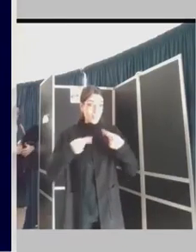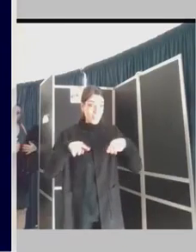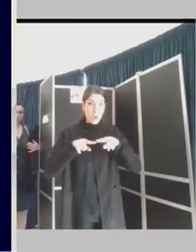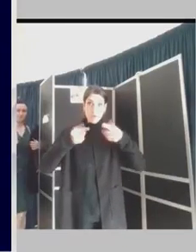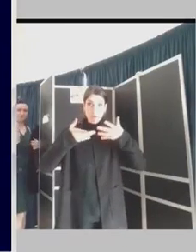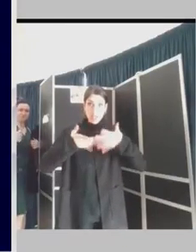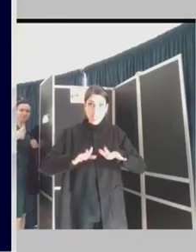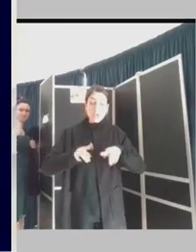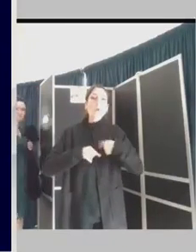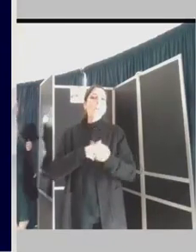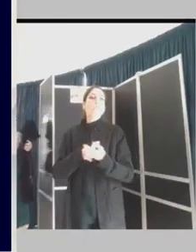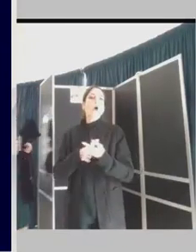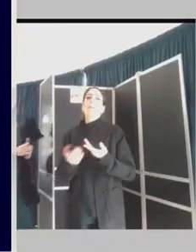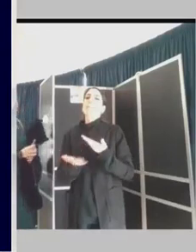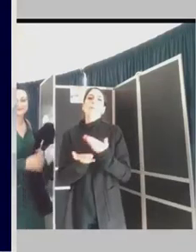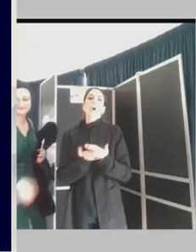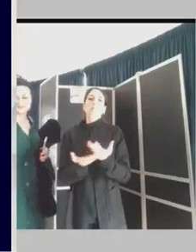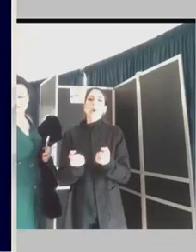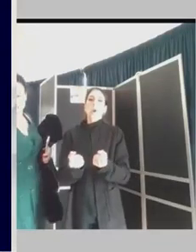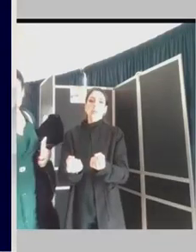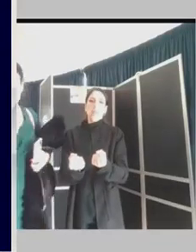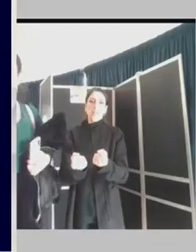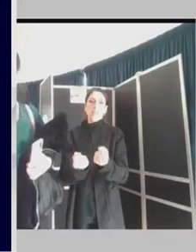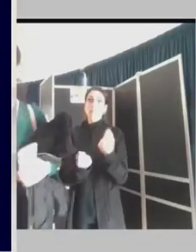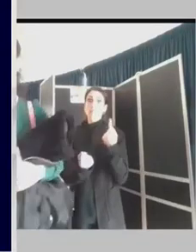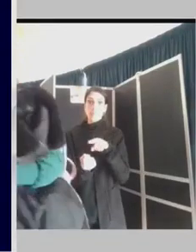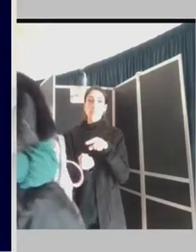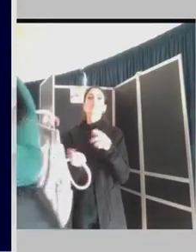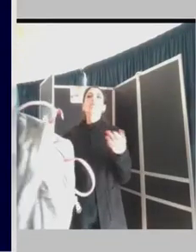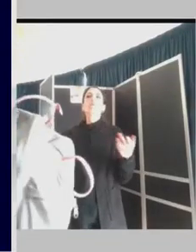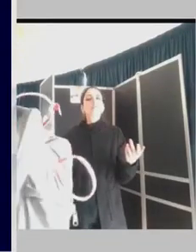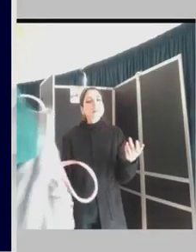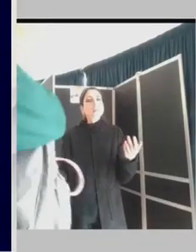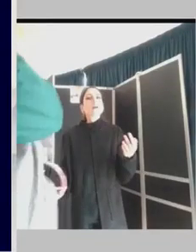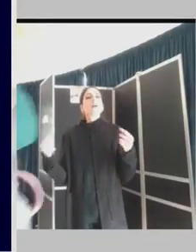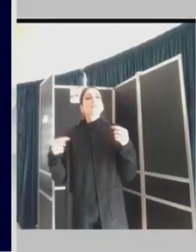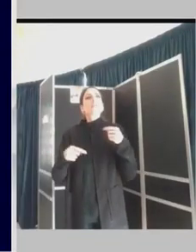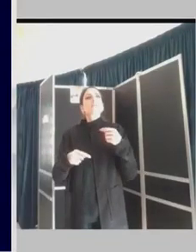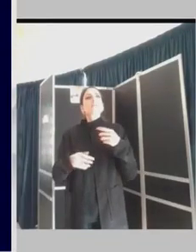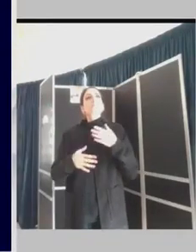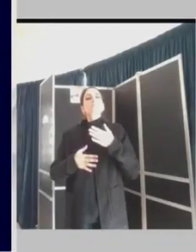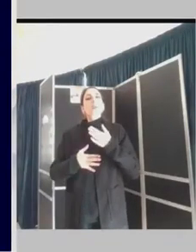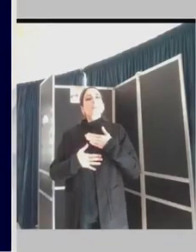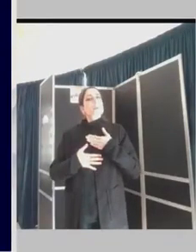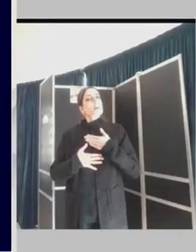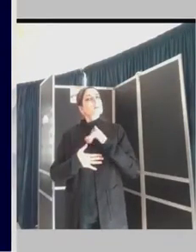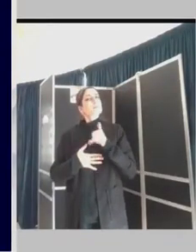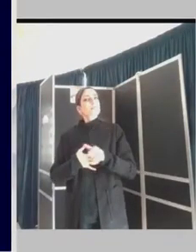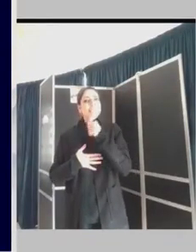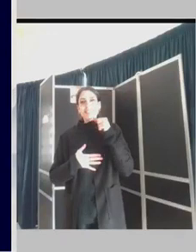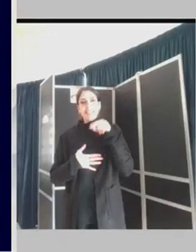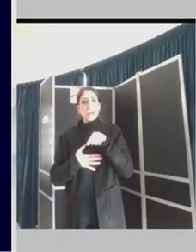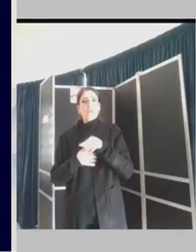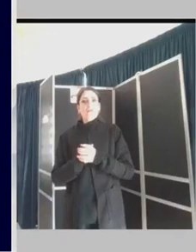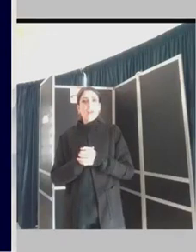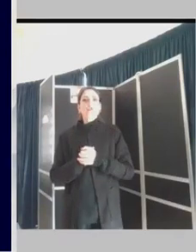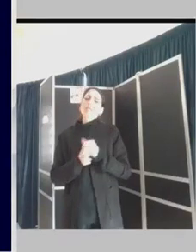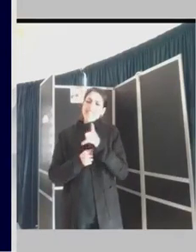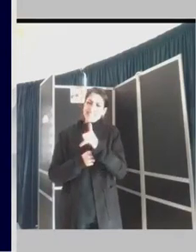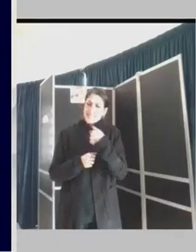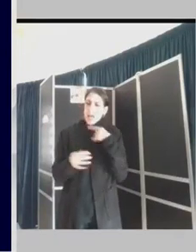che insomma si sta parlando e sarà inserito nell'ordine del giorno la giornata, però io sulle giornate sono sinceramente, vanno bene le giornate,